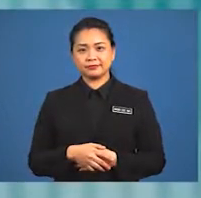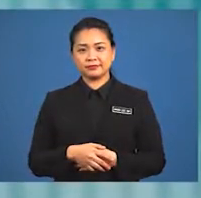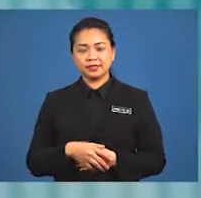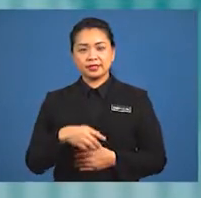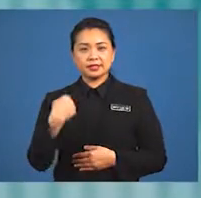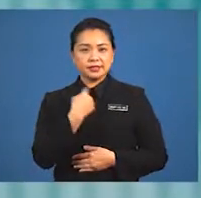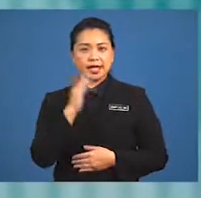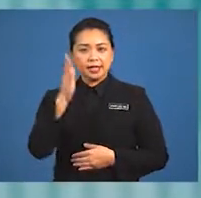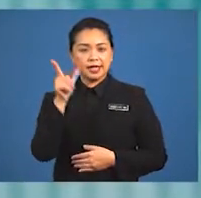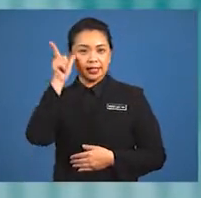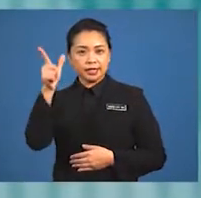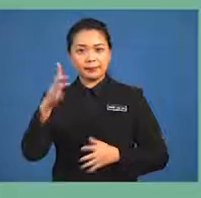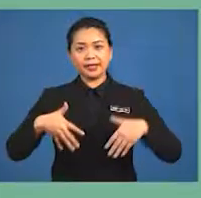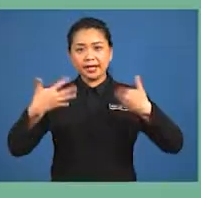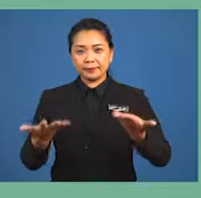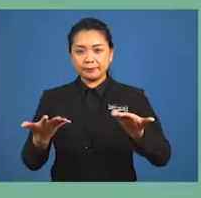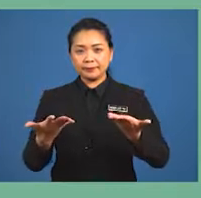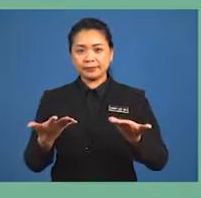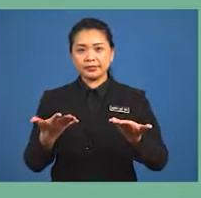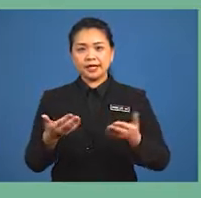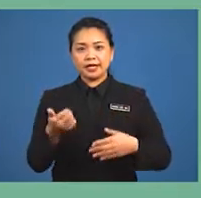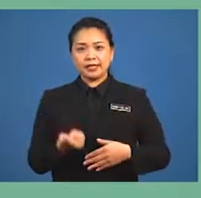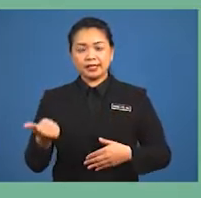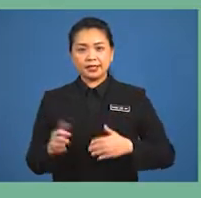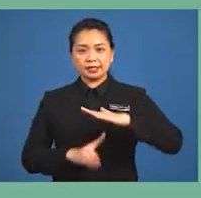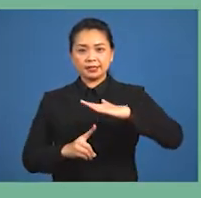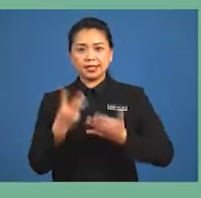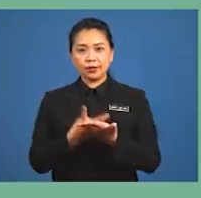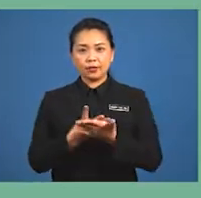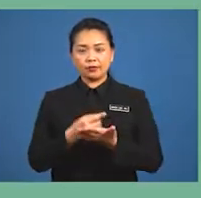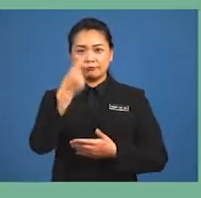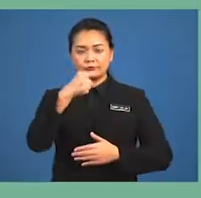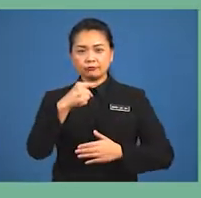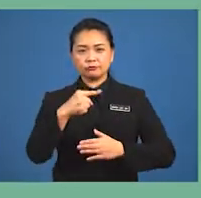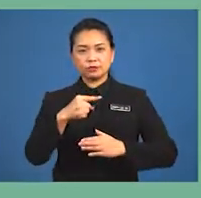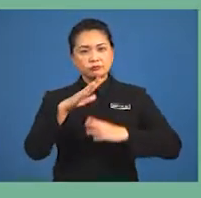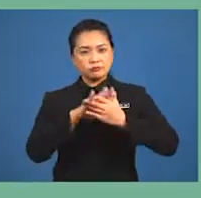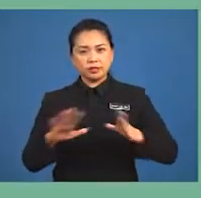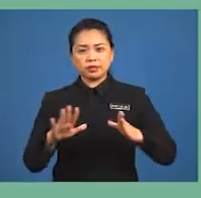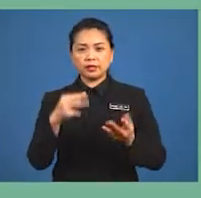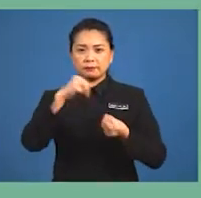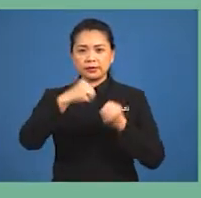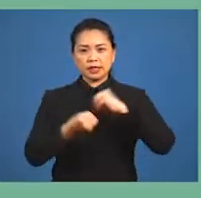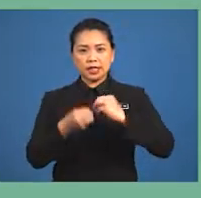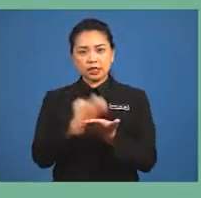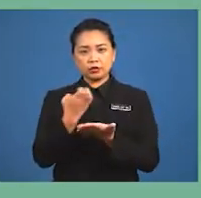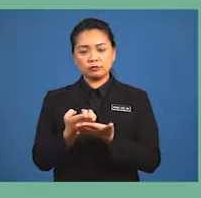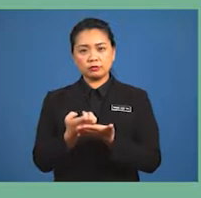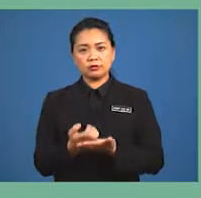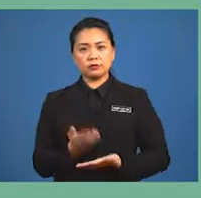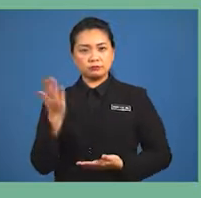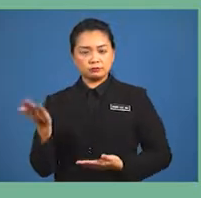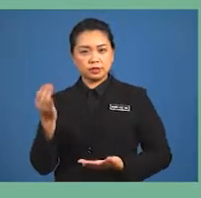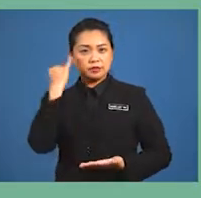Kita akan melihat bagaimana alat dasar kewangan boleh digunakan untuk mengatasi masalah ekonomi, iaitu masalah